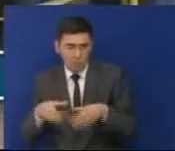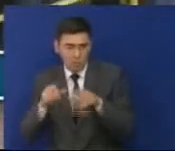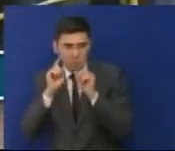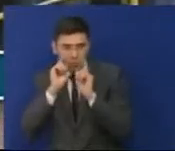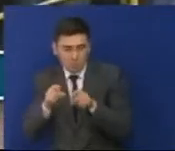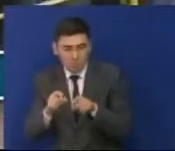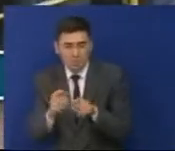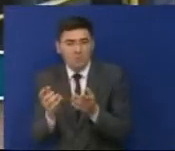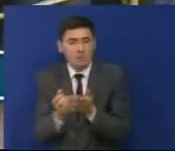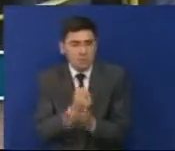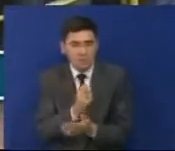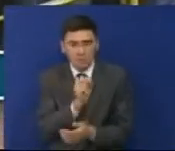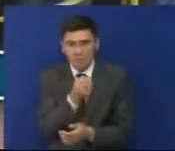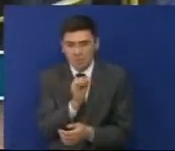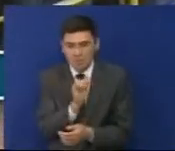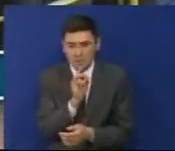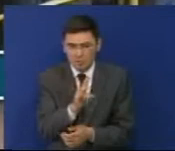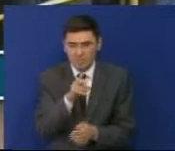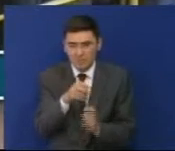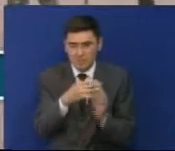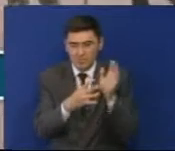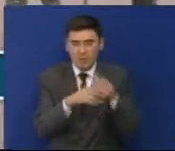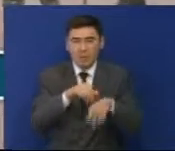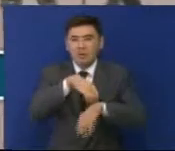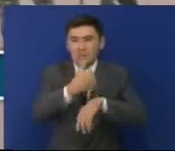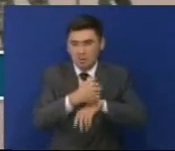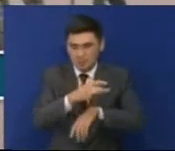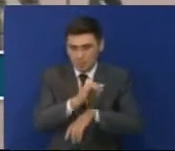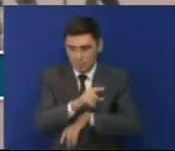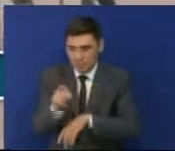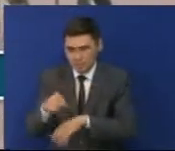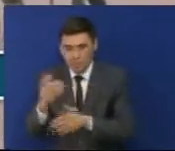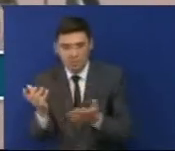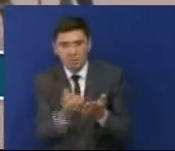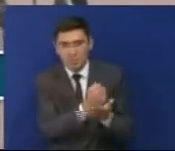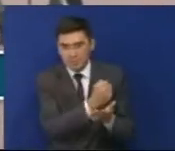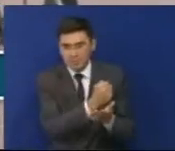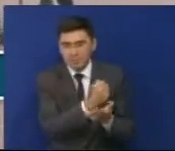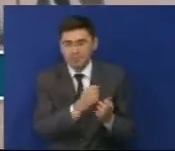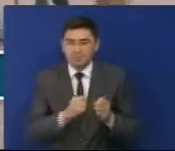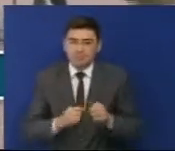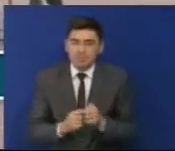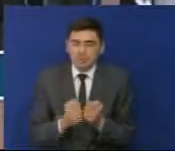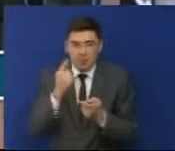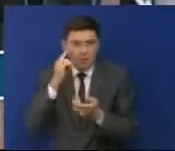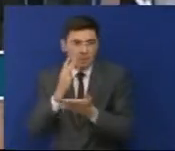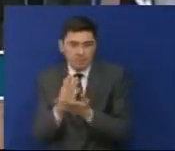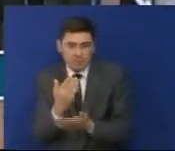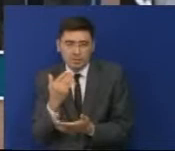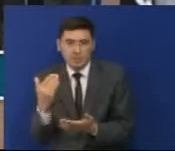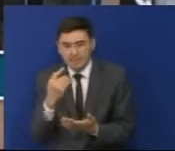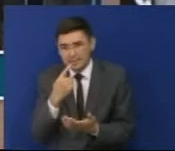2019 әскери патриот ұлттық жиынының бас жүлдесін қанжығаларына байлады. Бұл өз кезегінде жас ұландардың әскери өмірге әзірліктерін